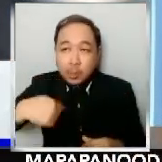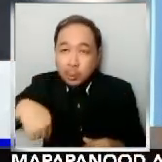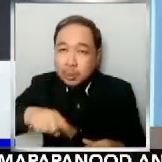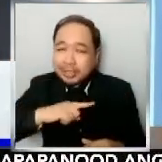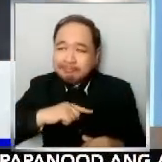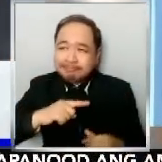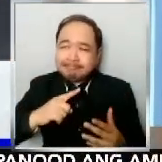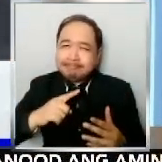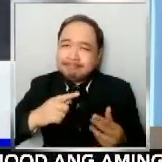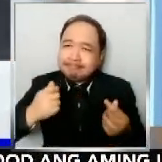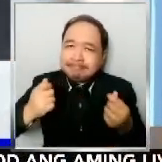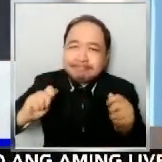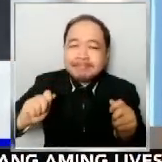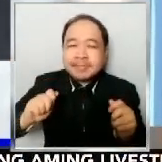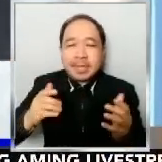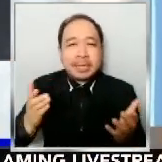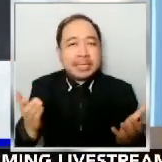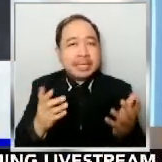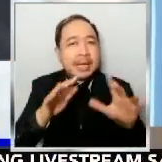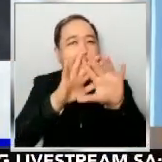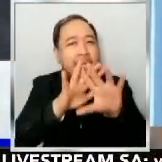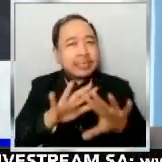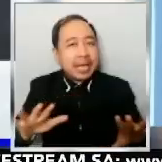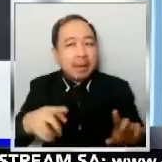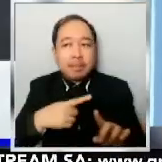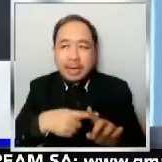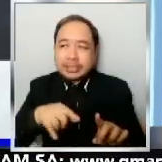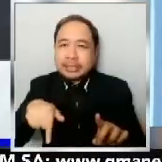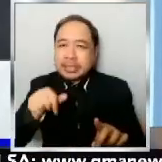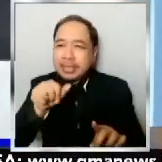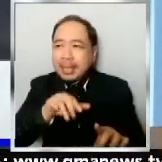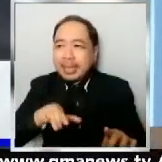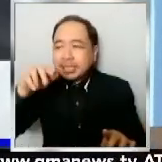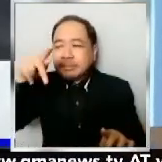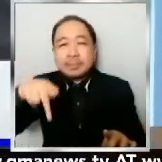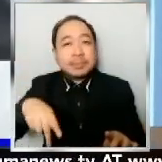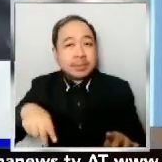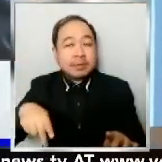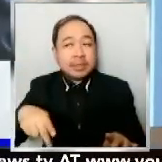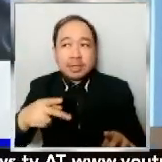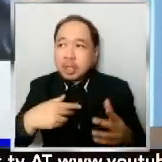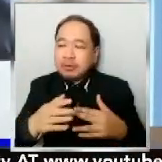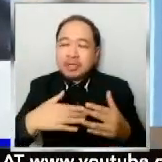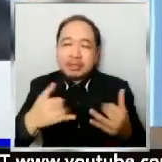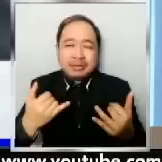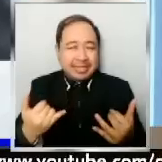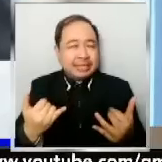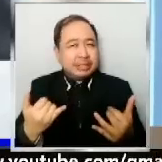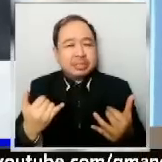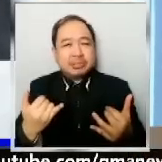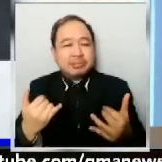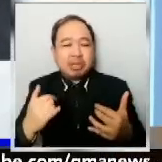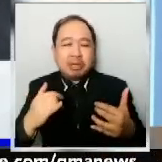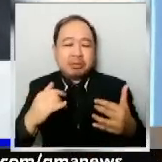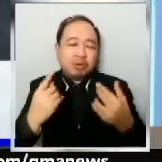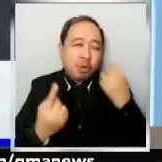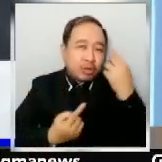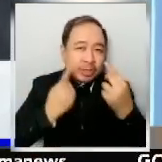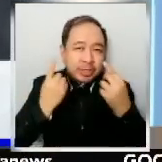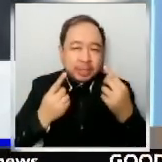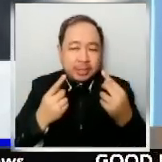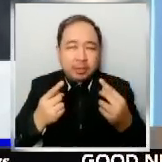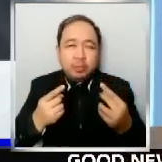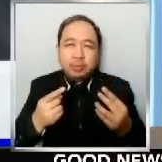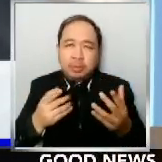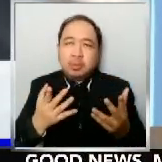in the Indo-Pacific, those around the Indo-Pacific, despite all of this conflict, we are determined to stay away from